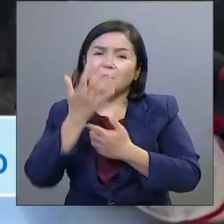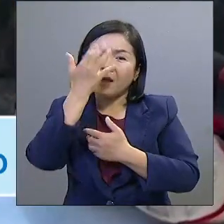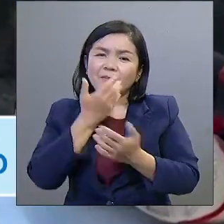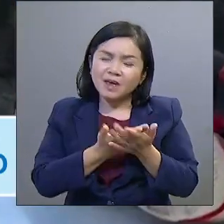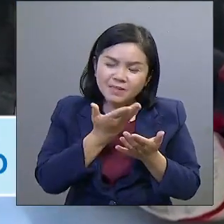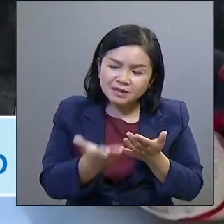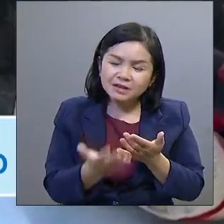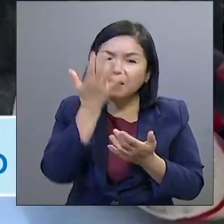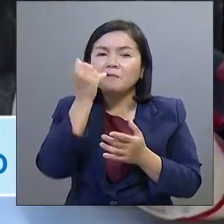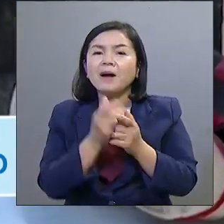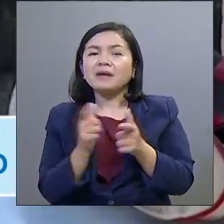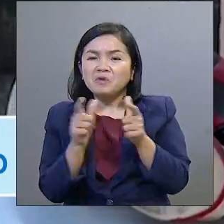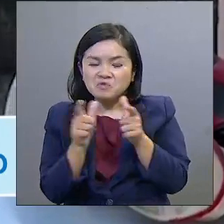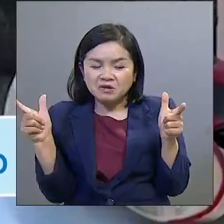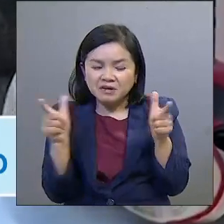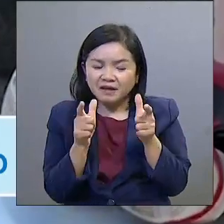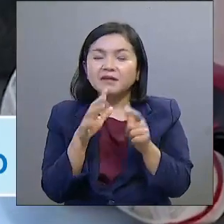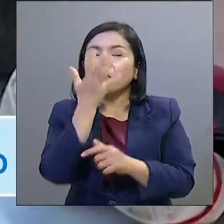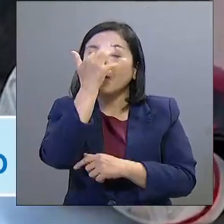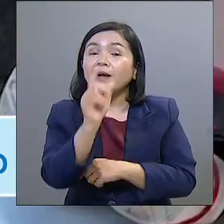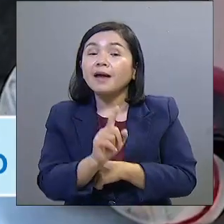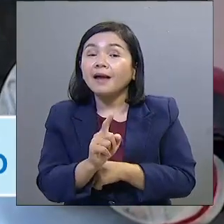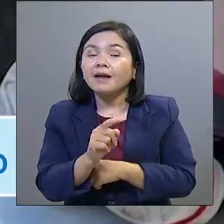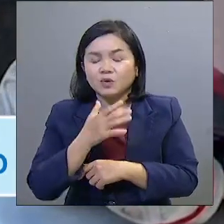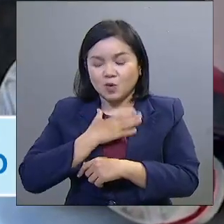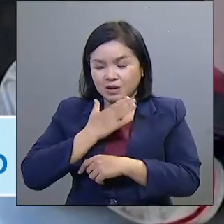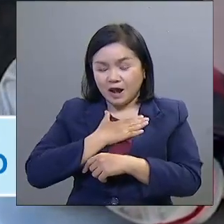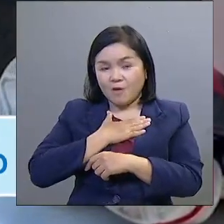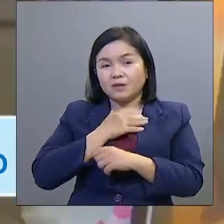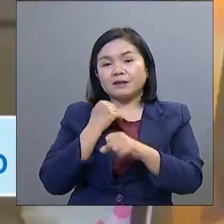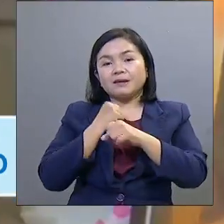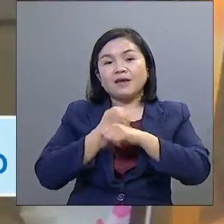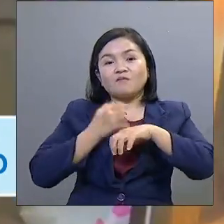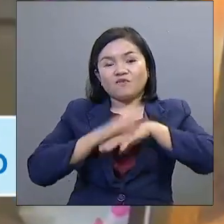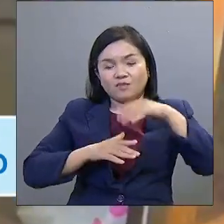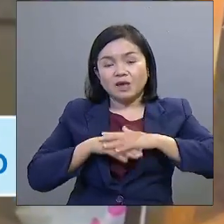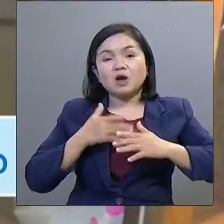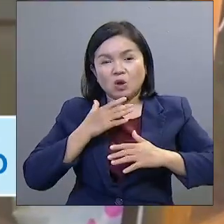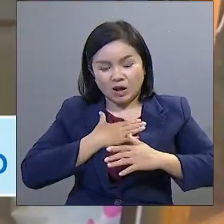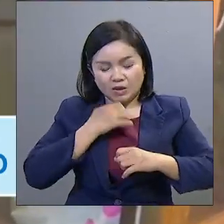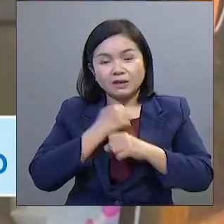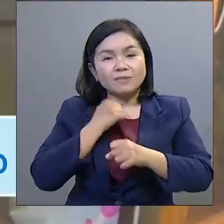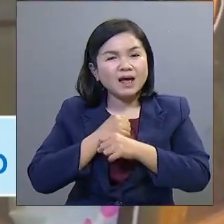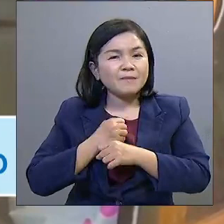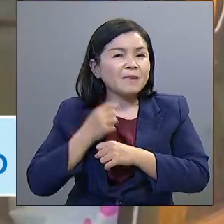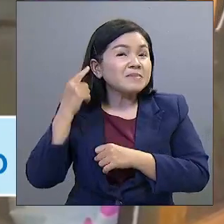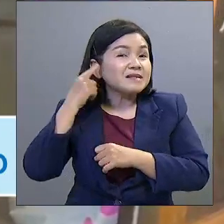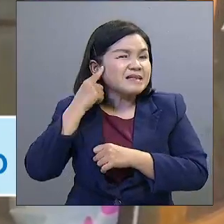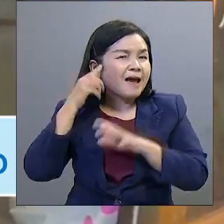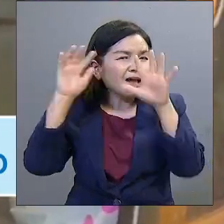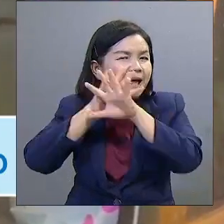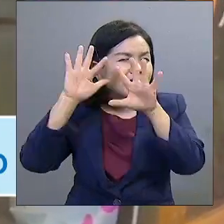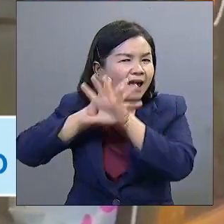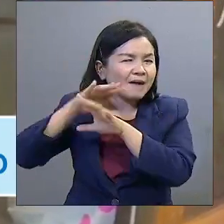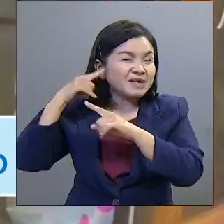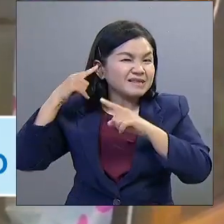าวนะทำไมเยอะขนาดนี้คุณธานีบอกว่าเป็นเพราะว่าว่าวที่คุณธานีทำขึ้นมาเนี่ยมีเสียงของธนูที่ติดกับตัว